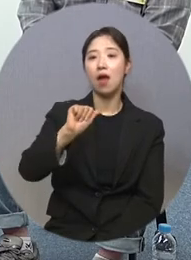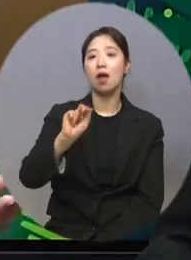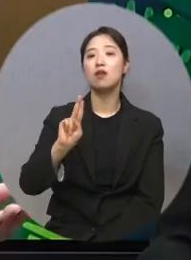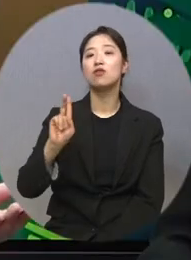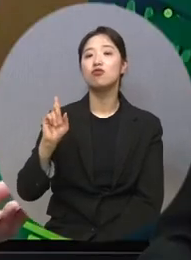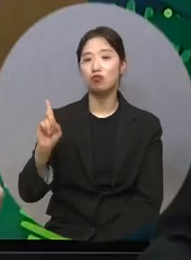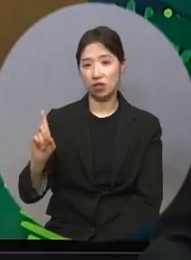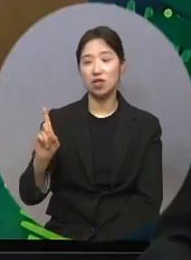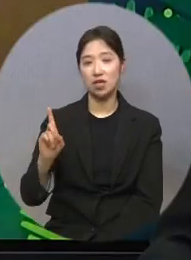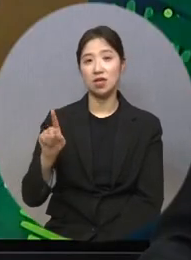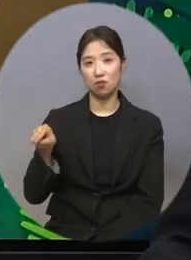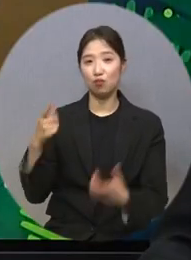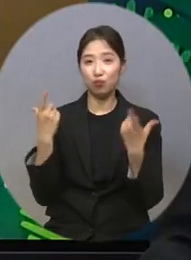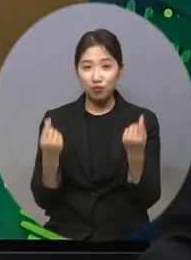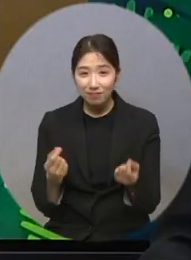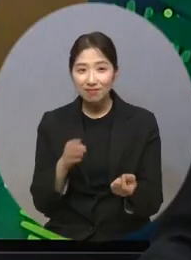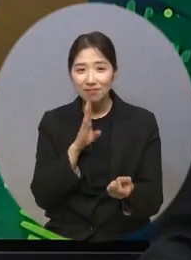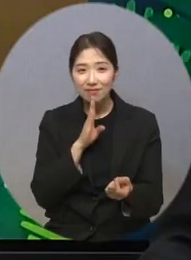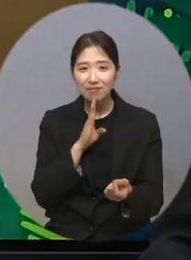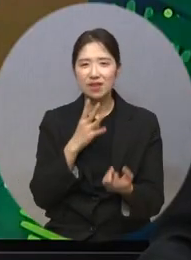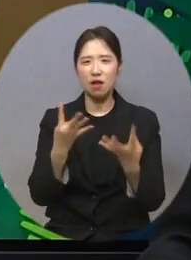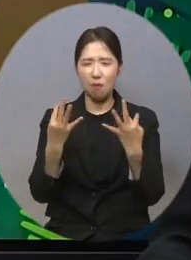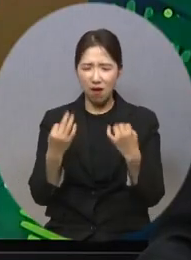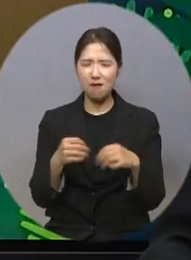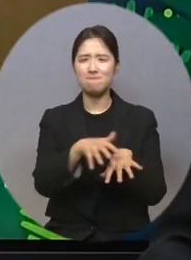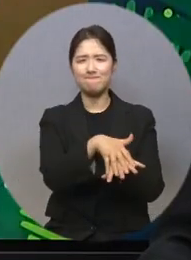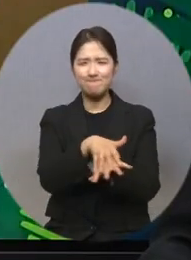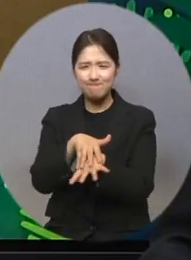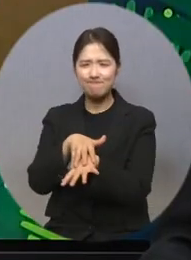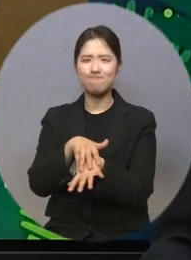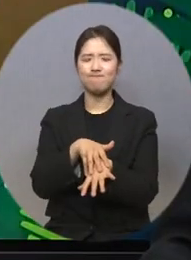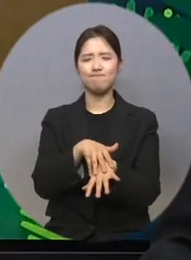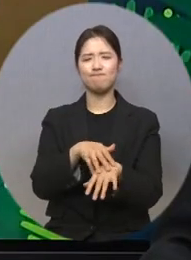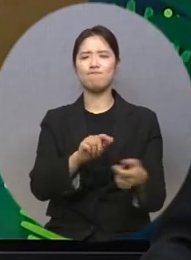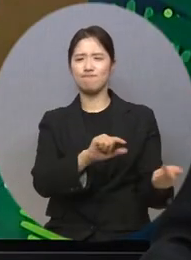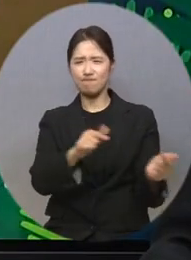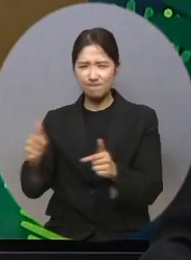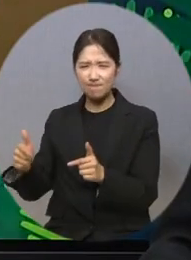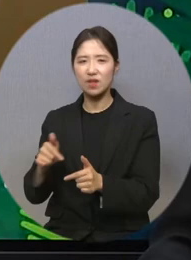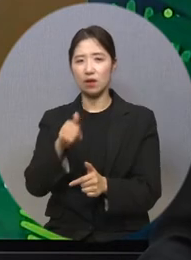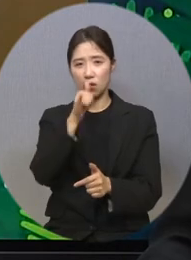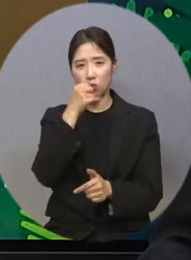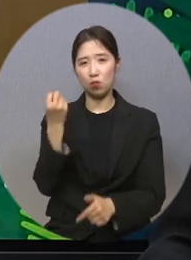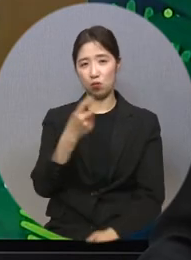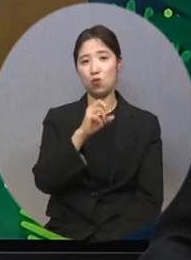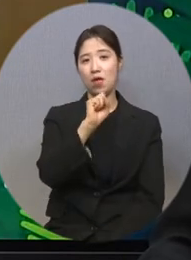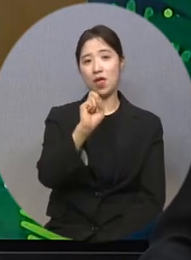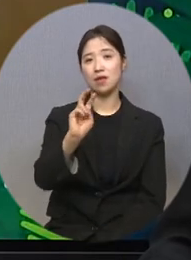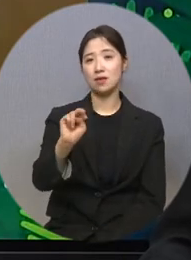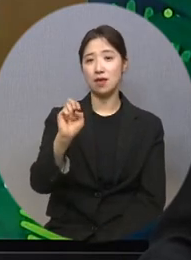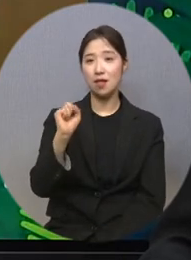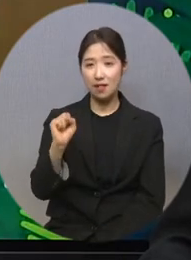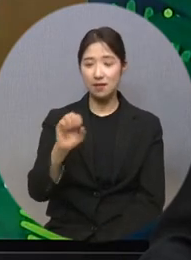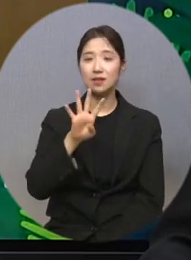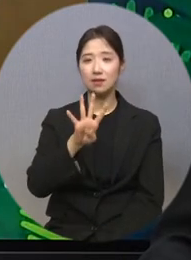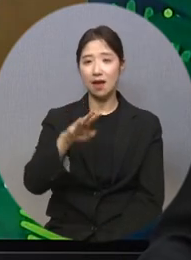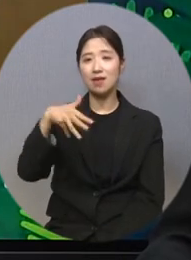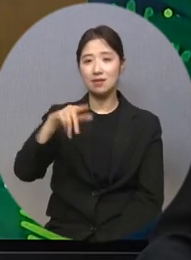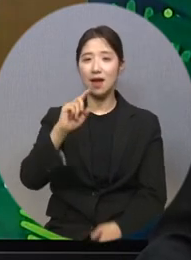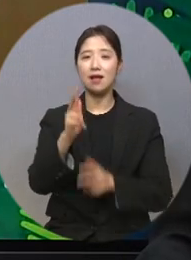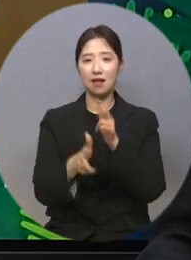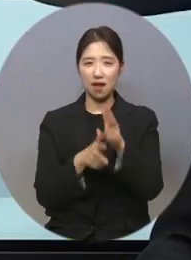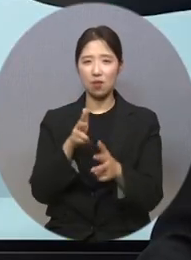사회적 기업이시잖아요. 많은 지금 제도나 이런 것도 다양해지고 또 요즘에는 뭐 SNS 4차 산업 이런 얘기 많이 하지